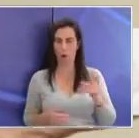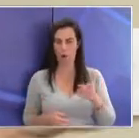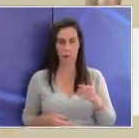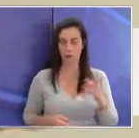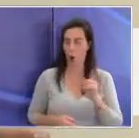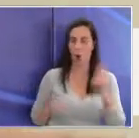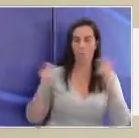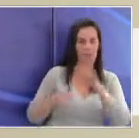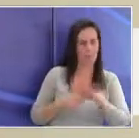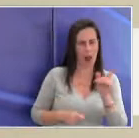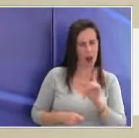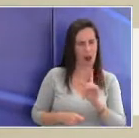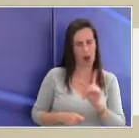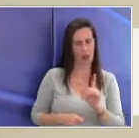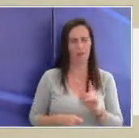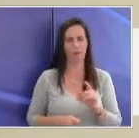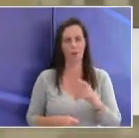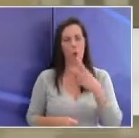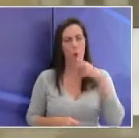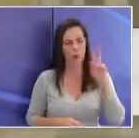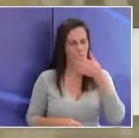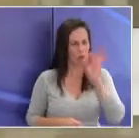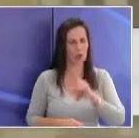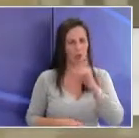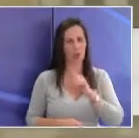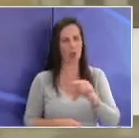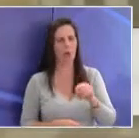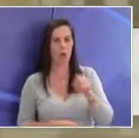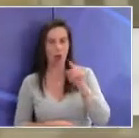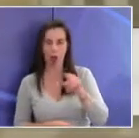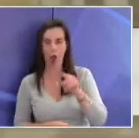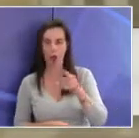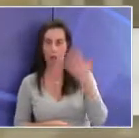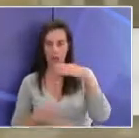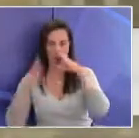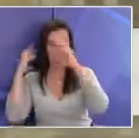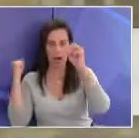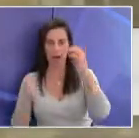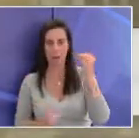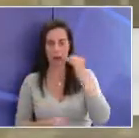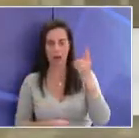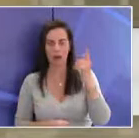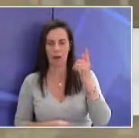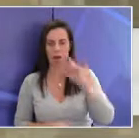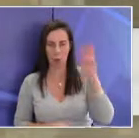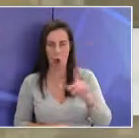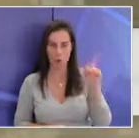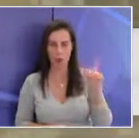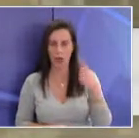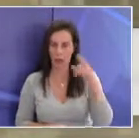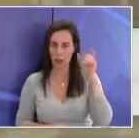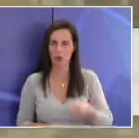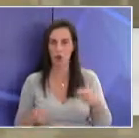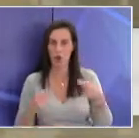ראש הממשלה לא גמורה. לא גמורה, משהו, הוא הבטיח הרבה זמן. אתה שגרירנו בוושינגטון, רון דרמר, שהוא אחד